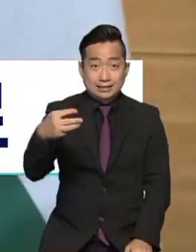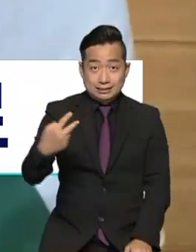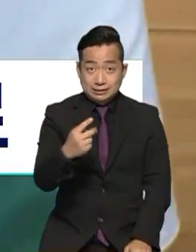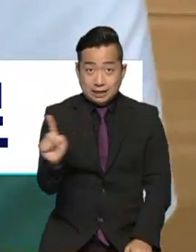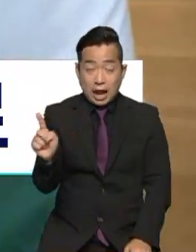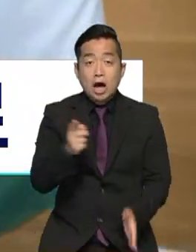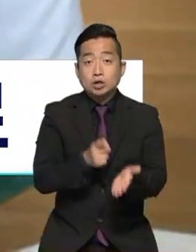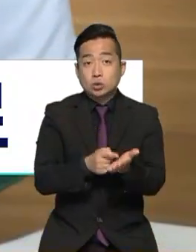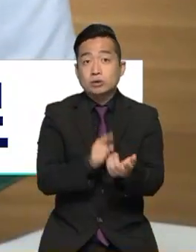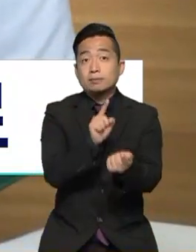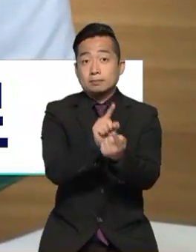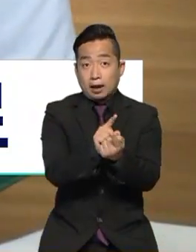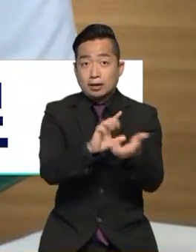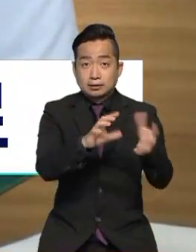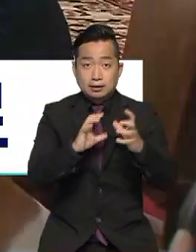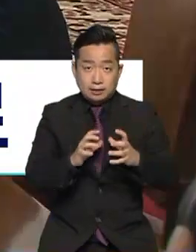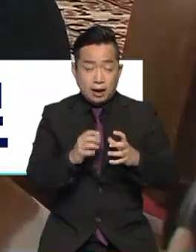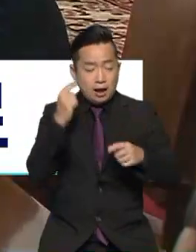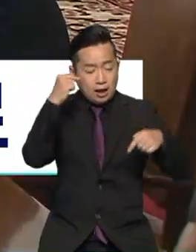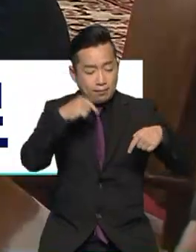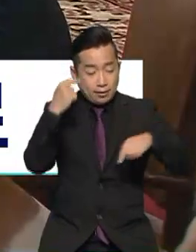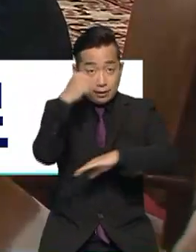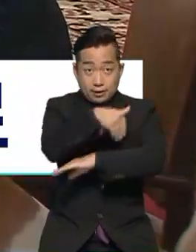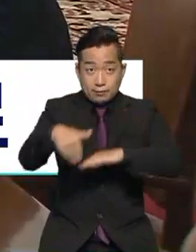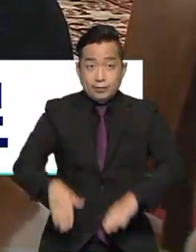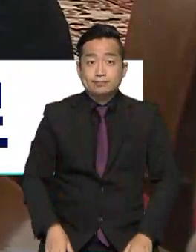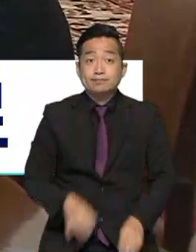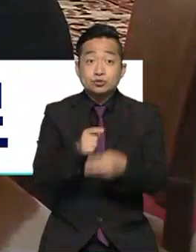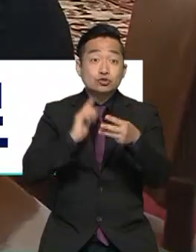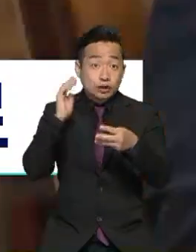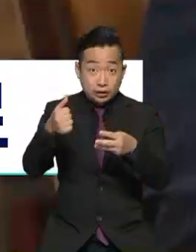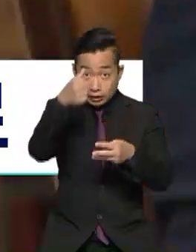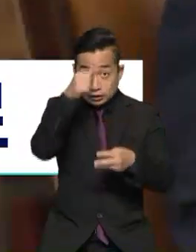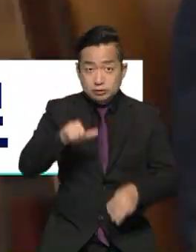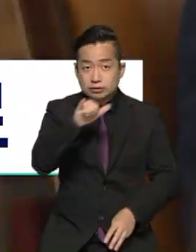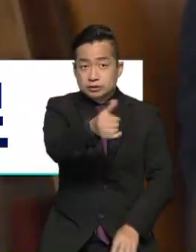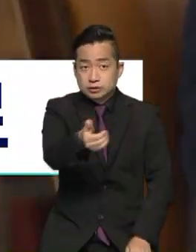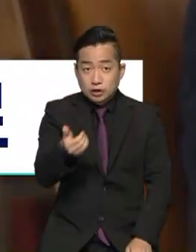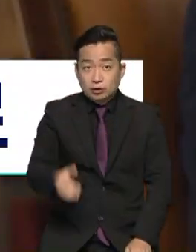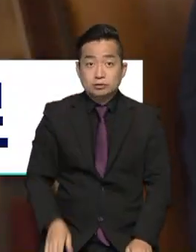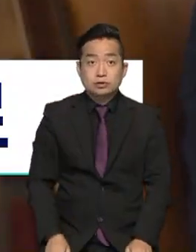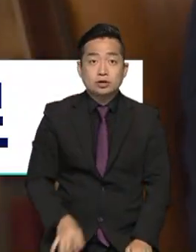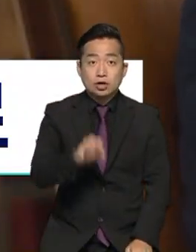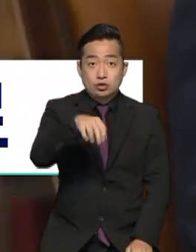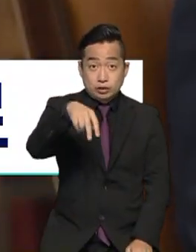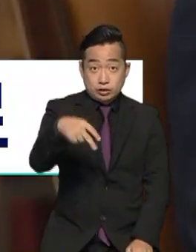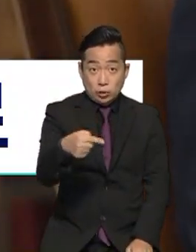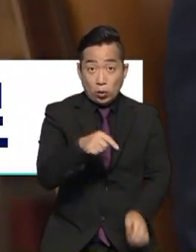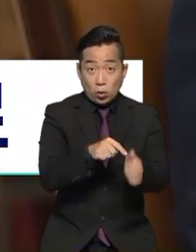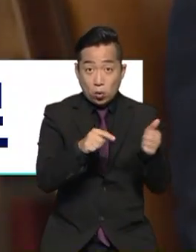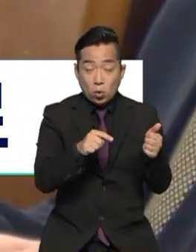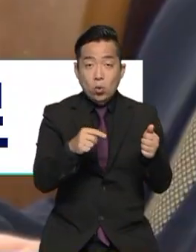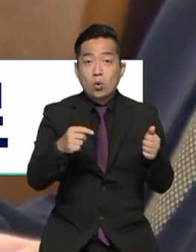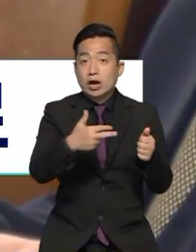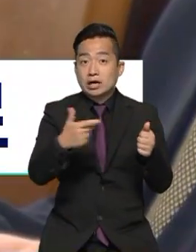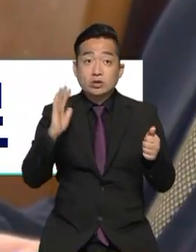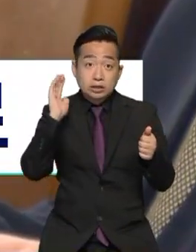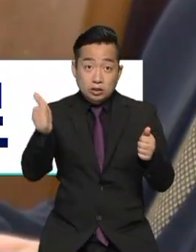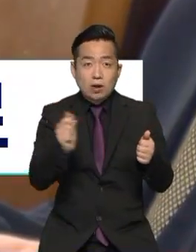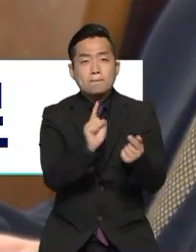만나 양국 협력 방안을 논의할 계획입니다 윤 대통령은 인도로 향하기 전 좋고 위도도 인도네시아 대통령과